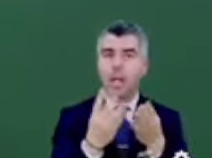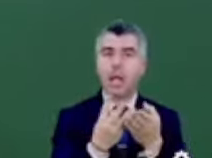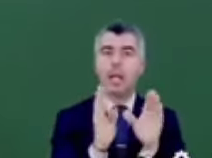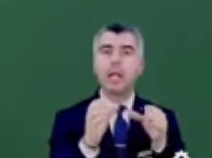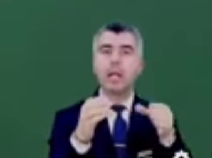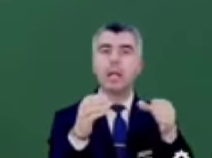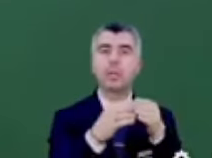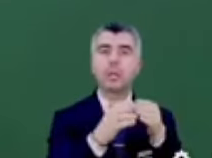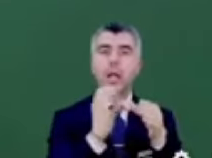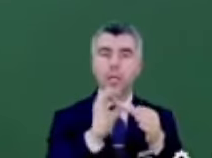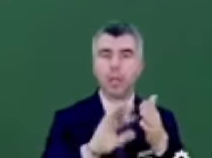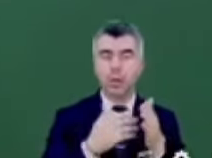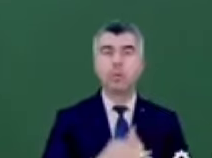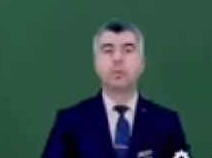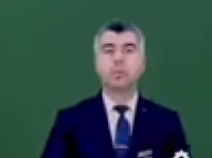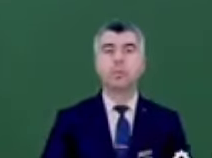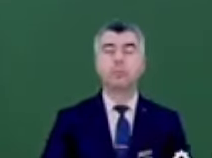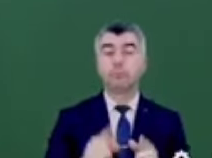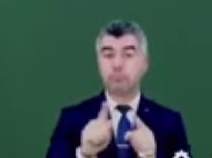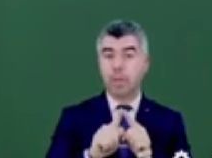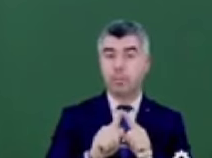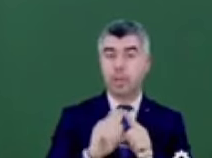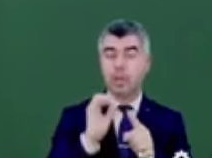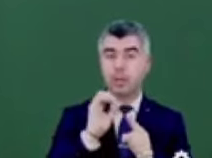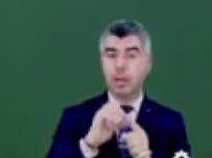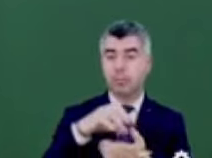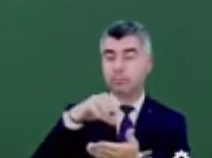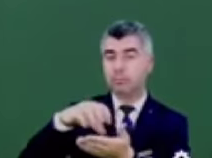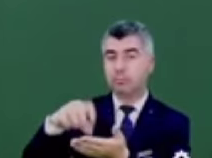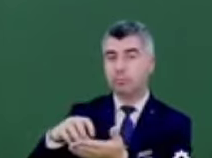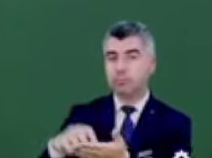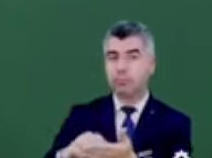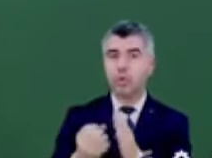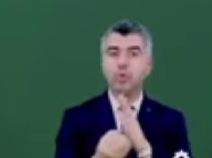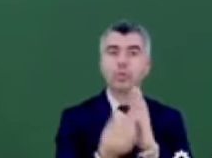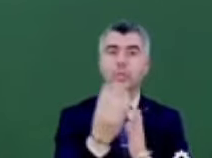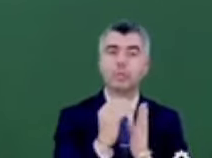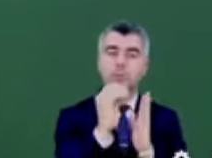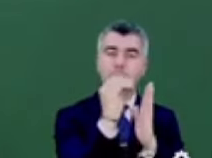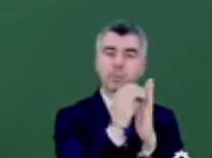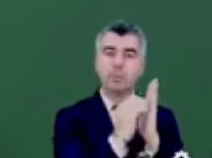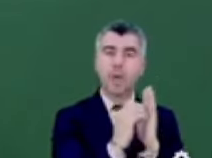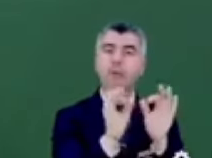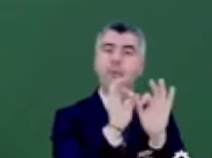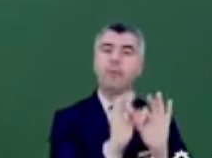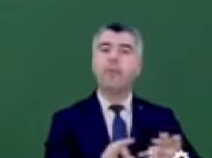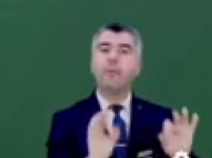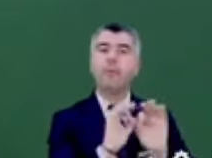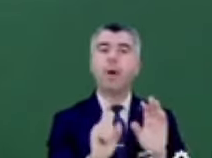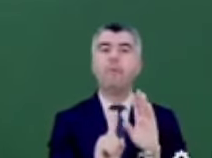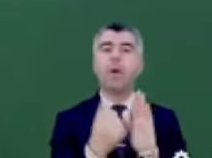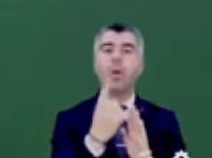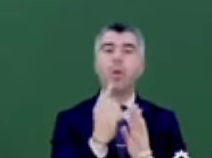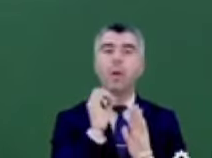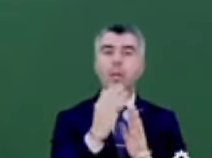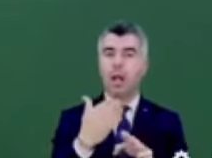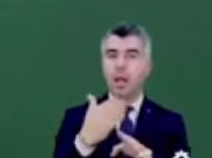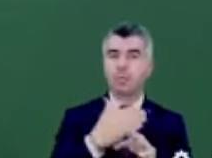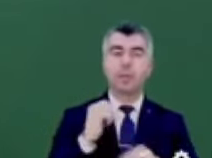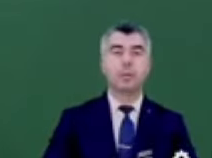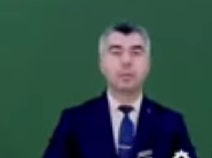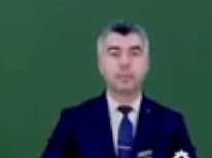بادراج قطاعات ومؤسسات و هيئات جديده غير ممثله في تشكيلتها من